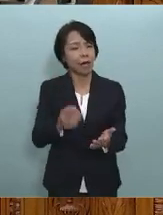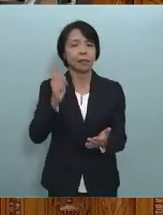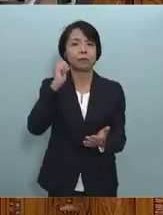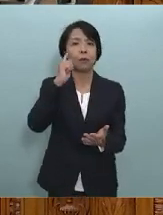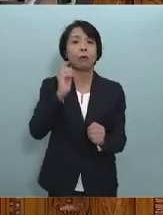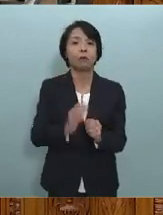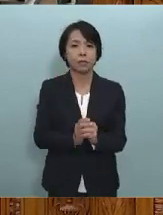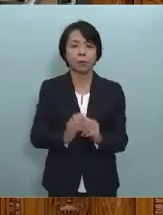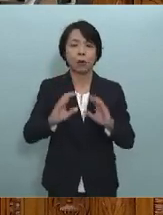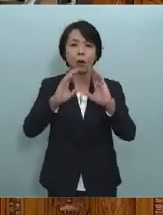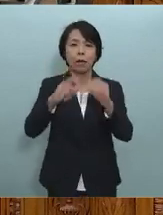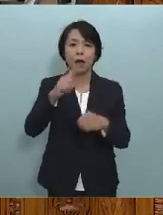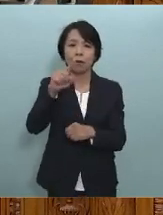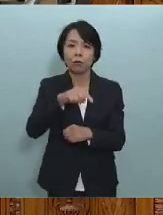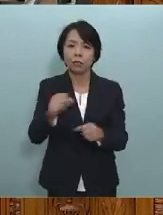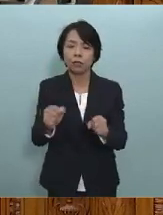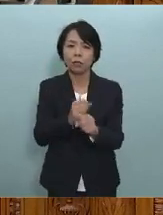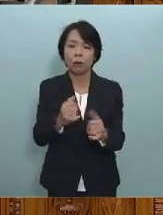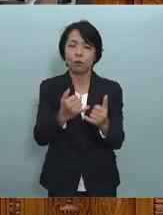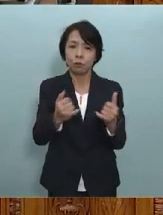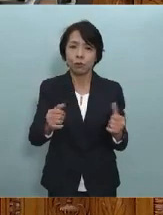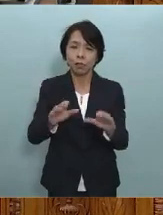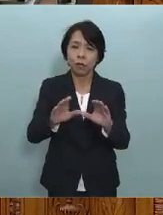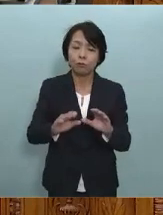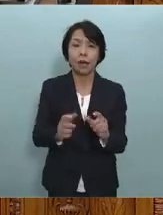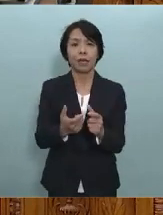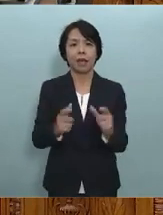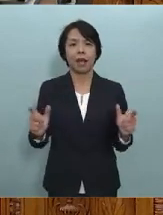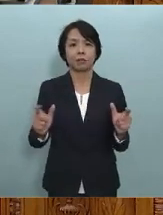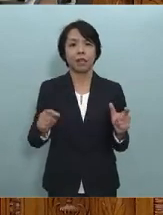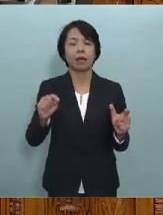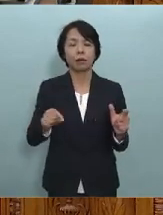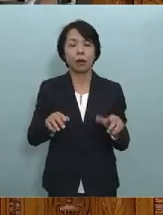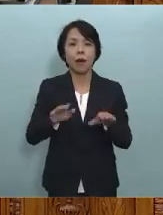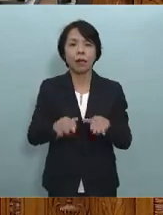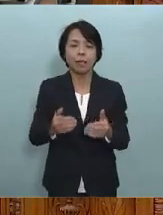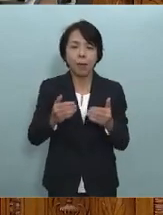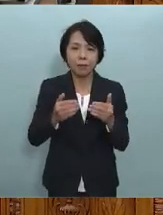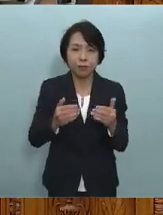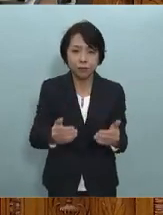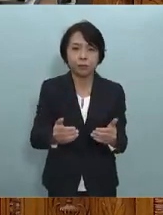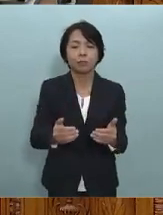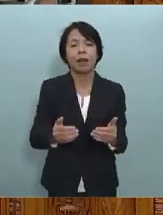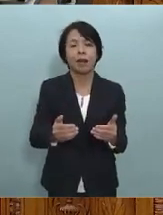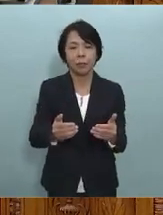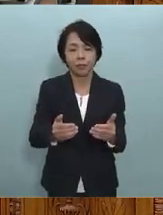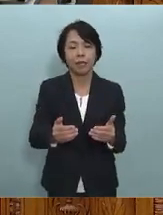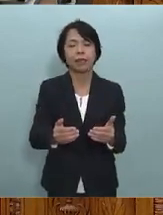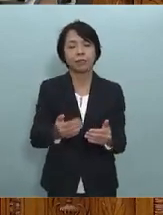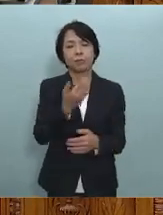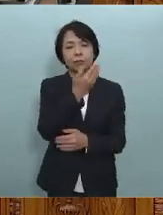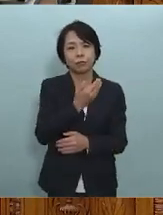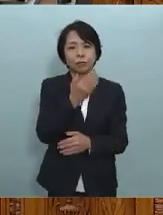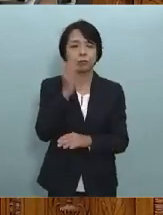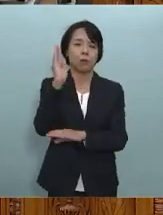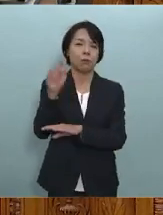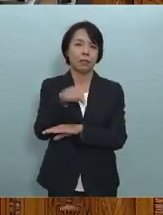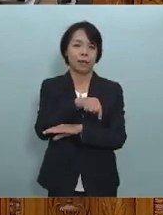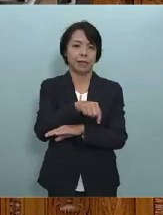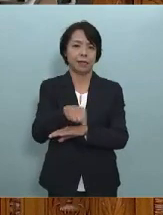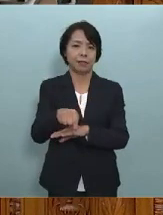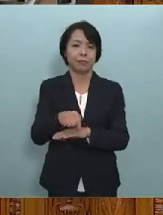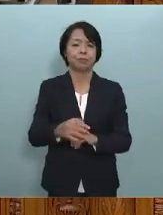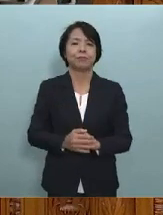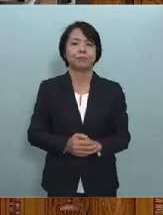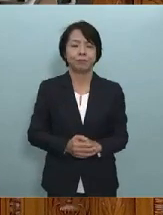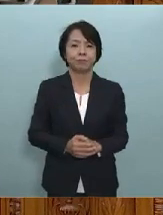外国人労働者の受け入れ拡大は現在進められている重要な政策です実際